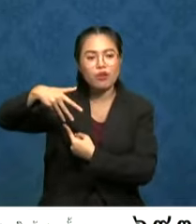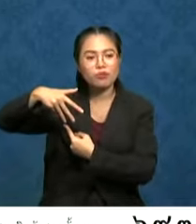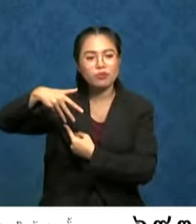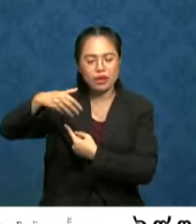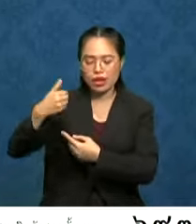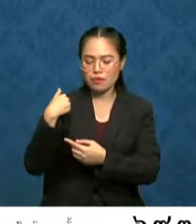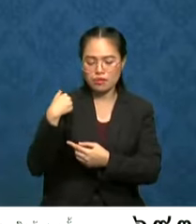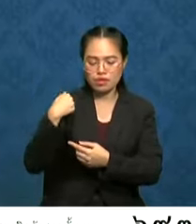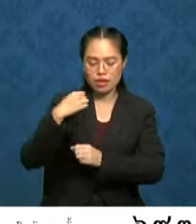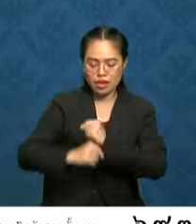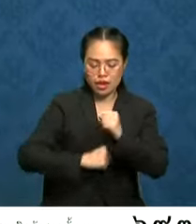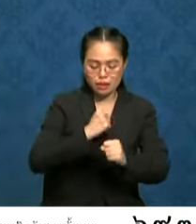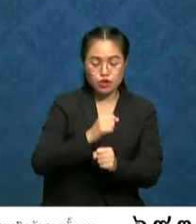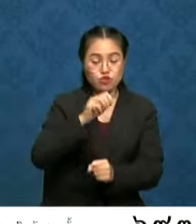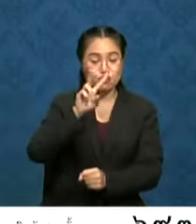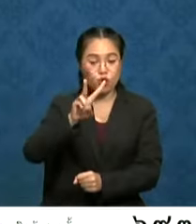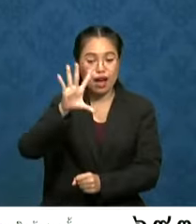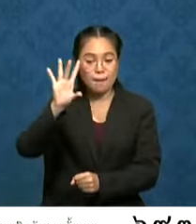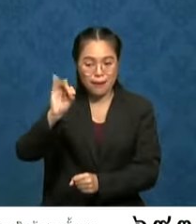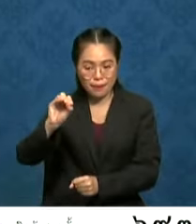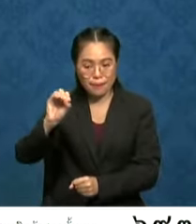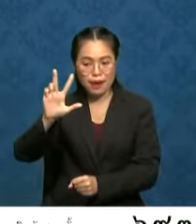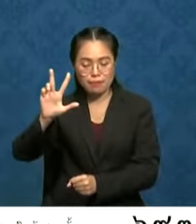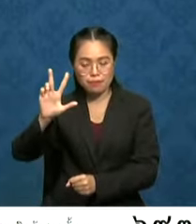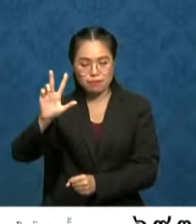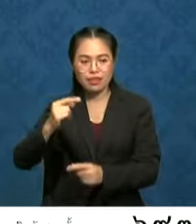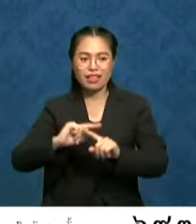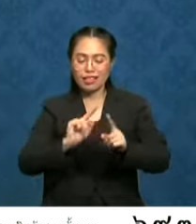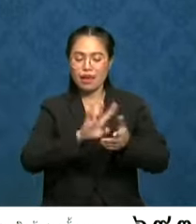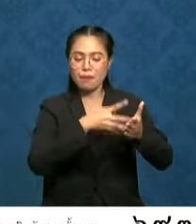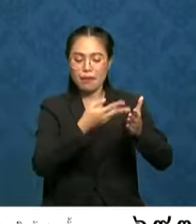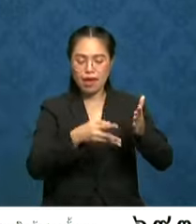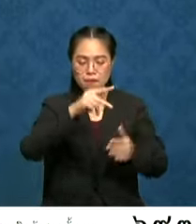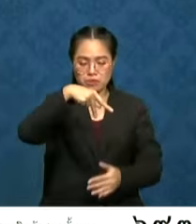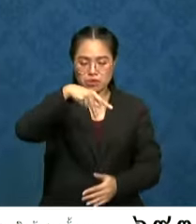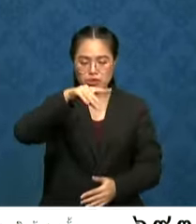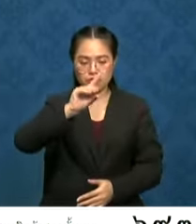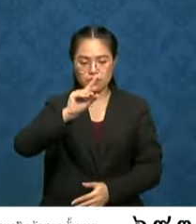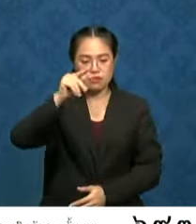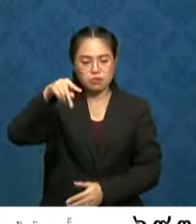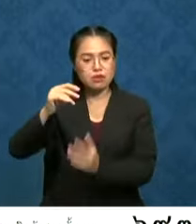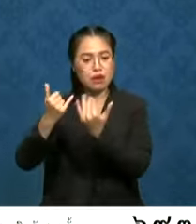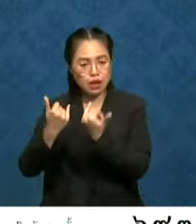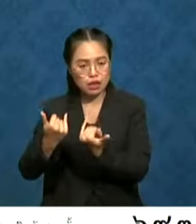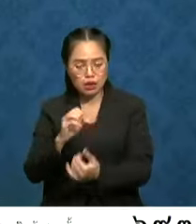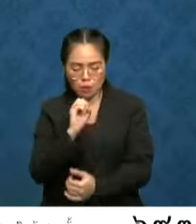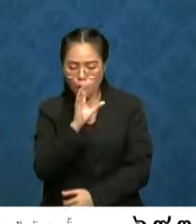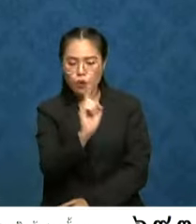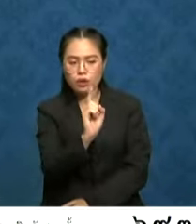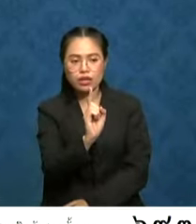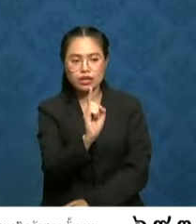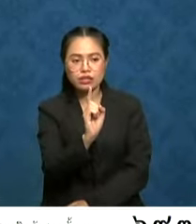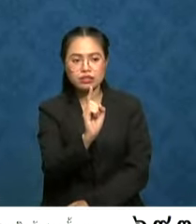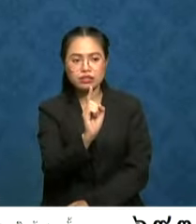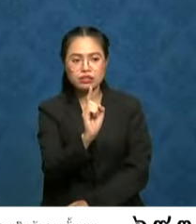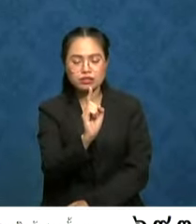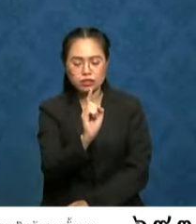ภายในปี2583แต่ในร่าง pdpนี้ครับกลับระบุไว้ว่าเราสามารถทำให้มี